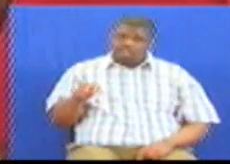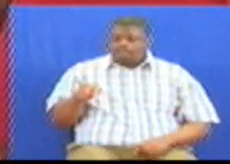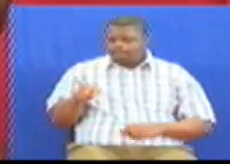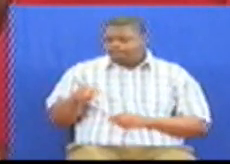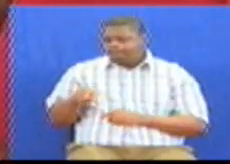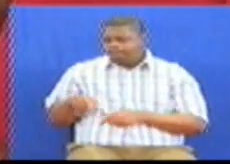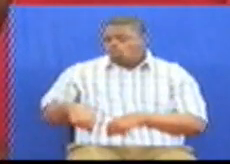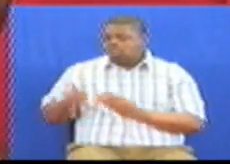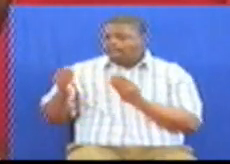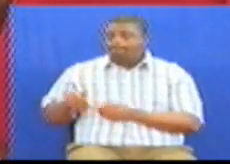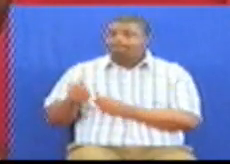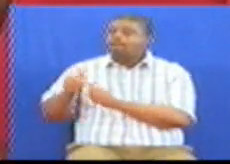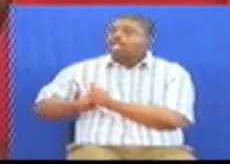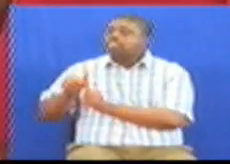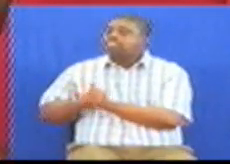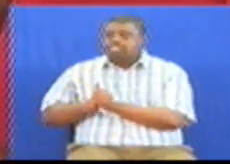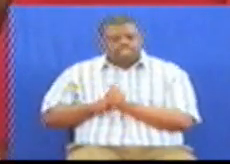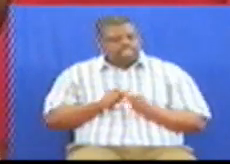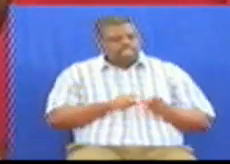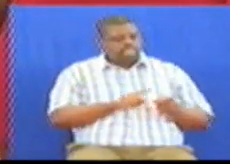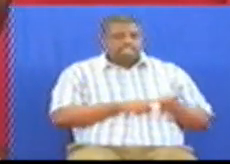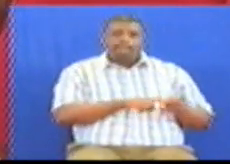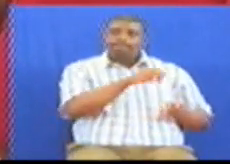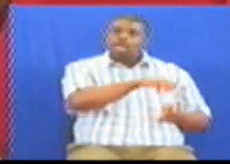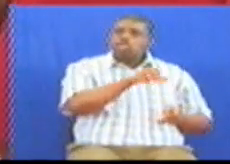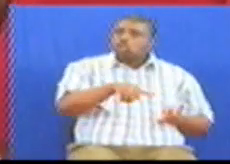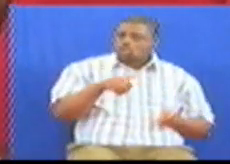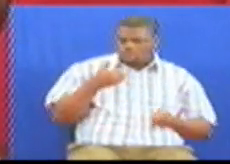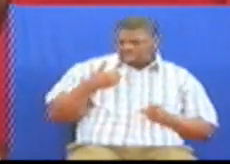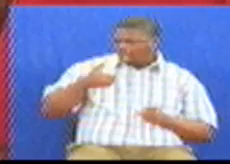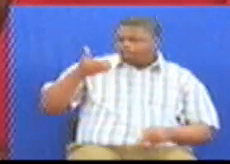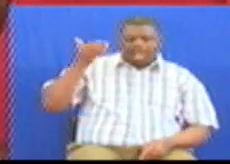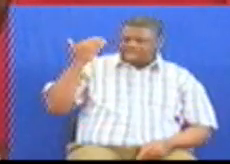mahindi, masoko ambayo hapo mwanzo walikuwa hawana.